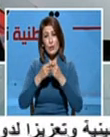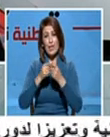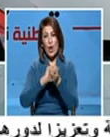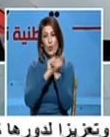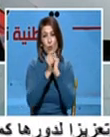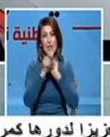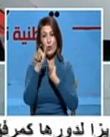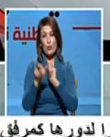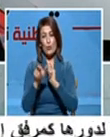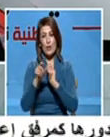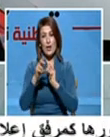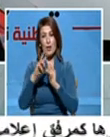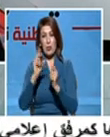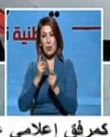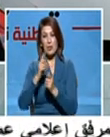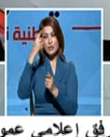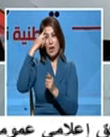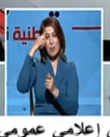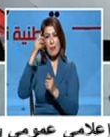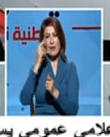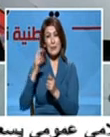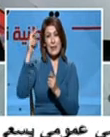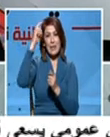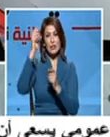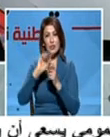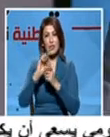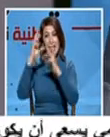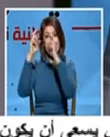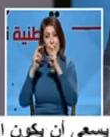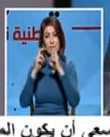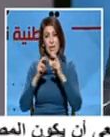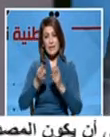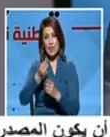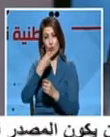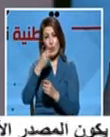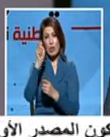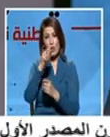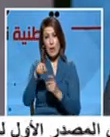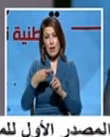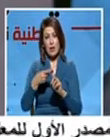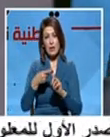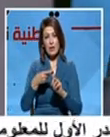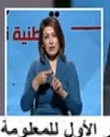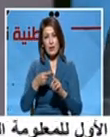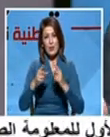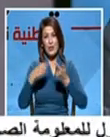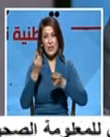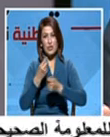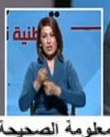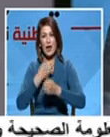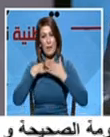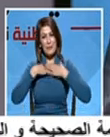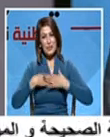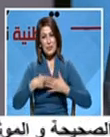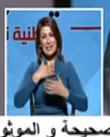بالباراسيتامول. واحد عنده سخانه مش لازم ياخذ اونتي انفلاماتوار، خاطر عندنا العاده هذه احنا اللي يمرض بروم يمشي ياخذ اونتي انفلاماتوار باش يفرهدوا